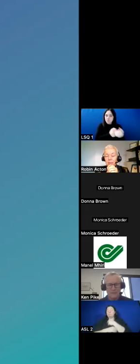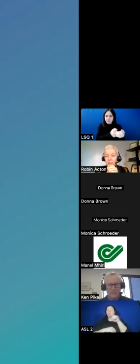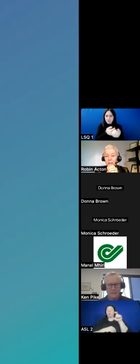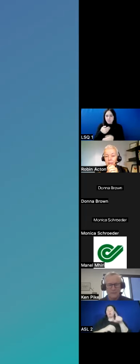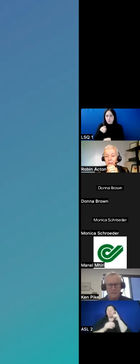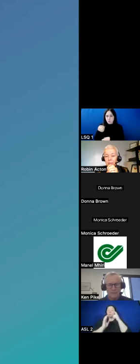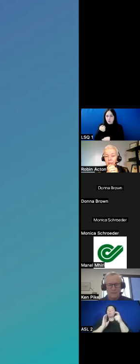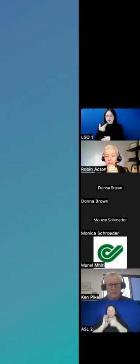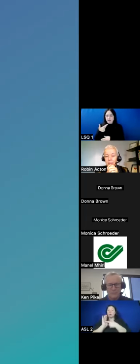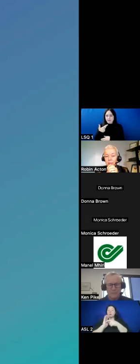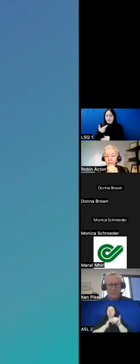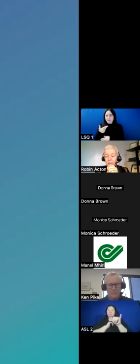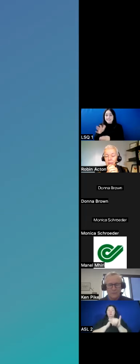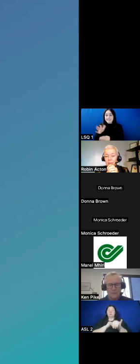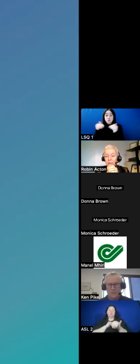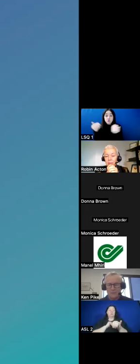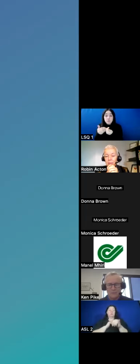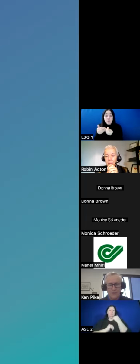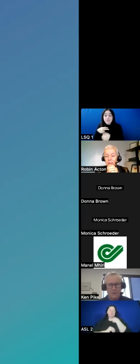une langue verbale pour communiquer.